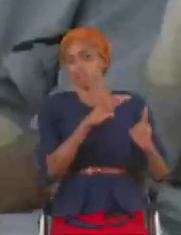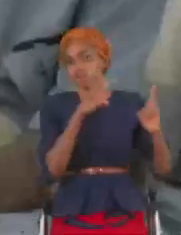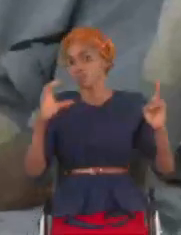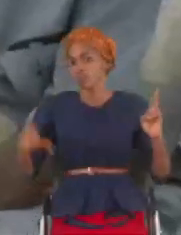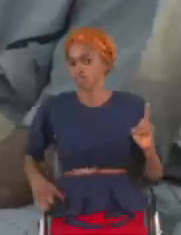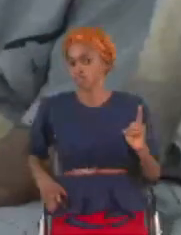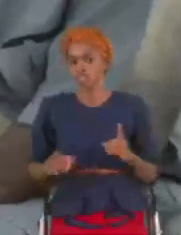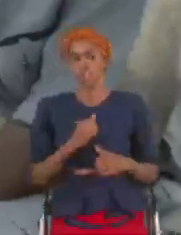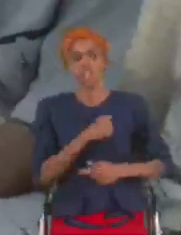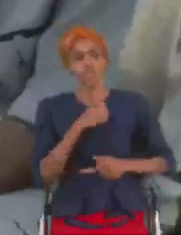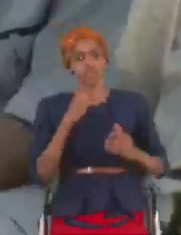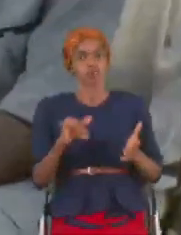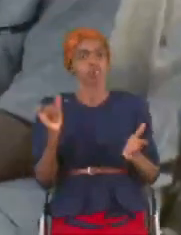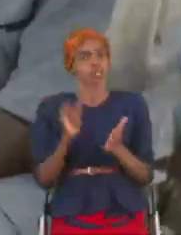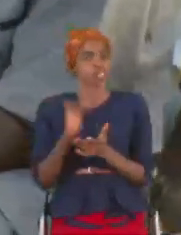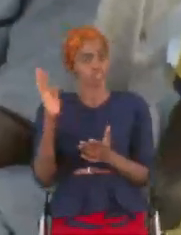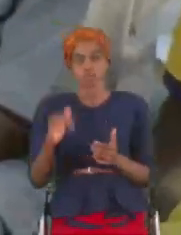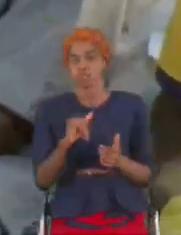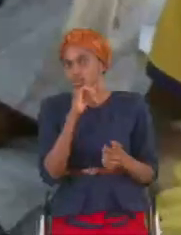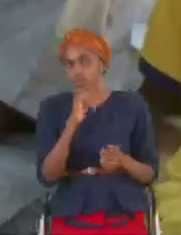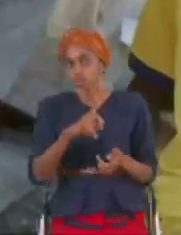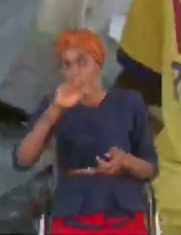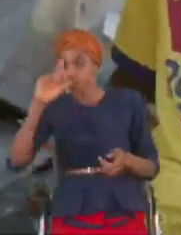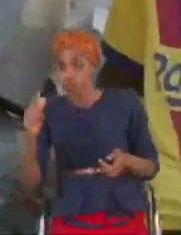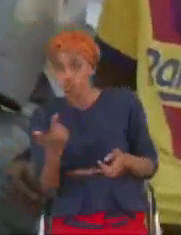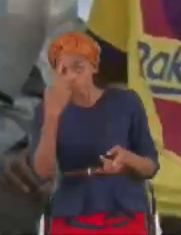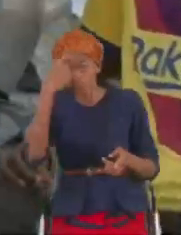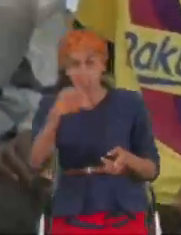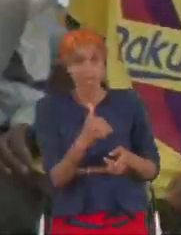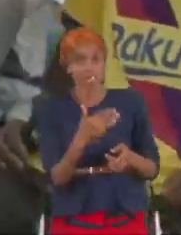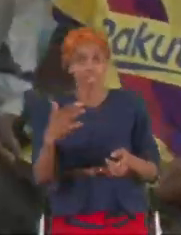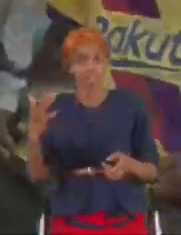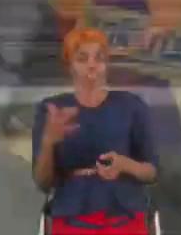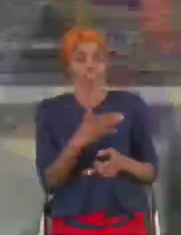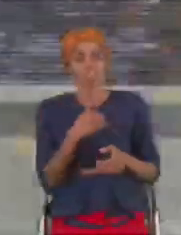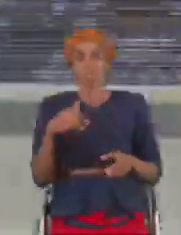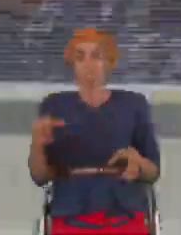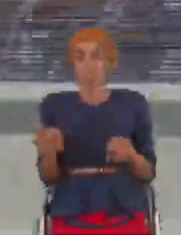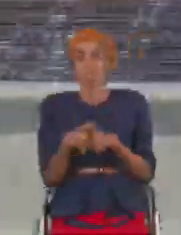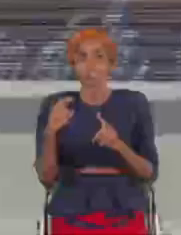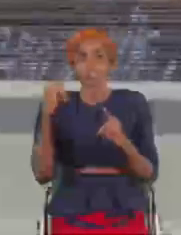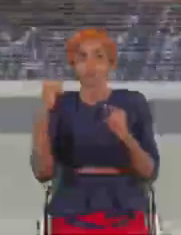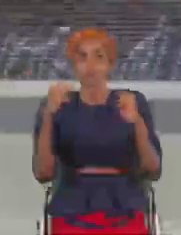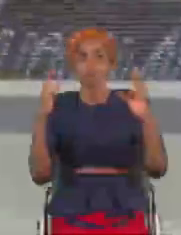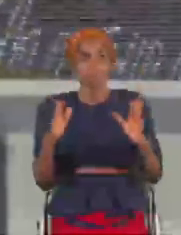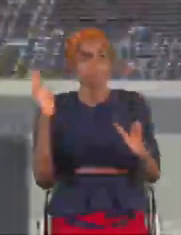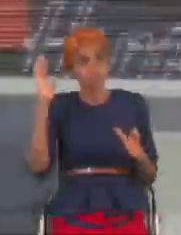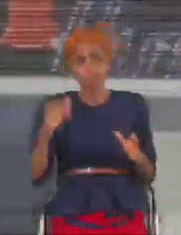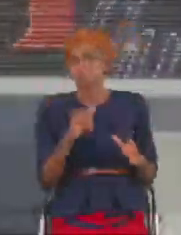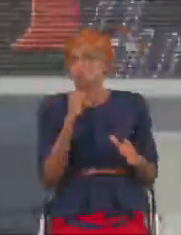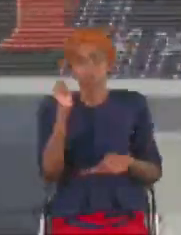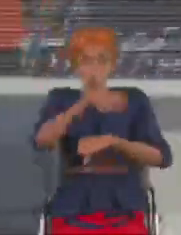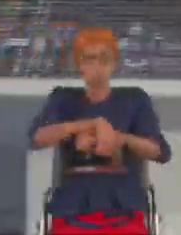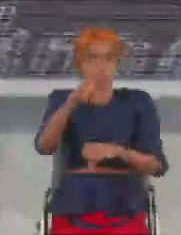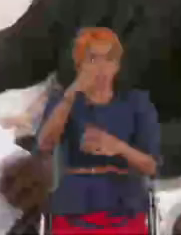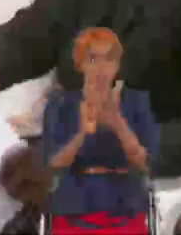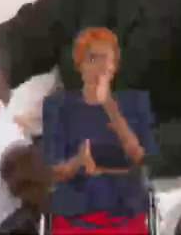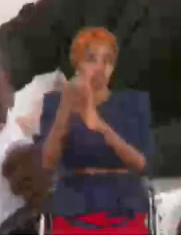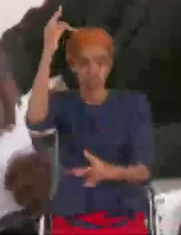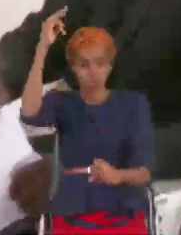soldat qui ne va pas fléchi devant quoi que ce soit et l'ennemi ne pourra pas de